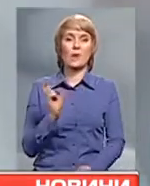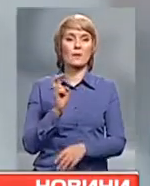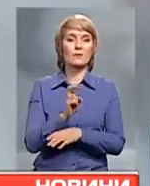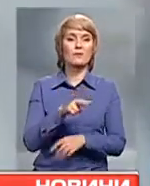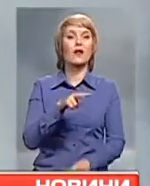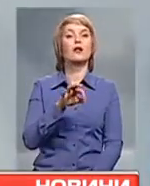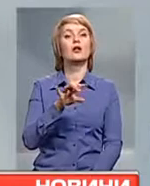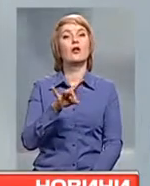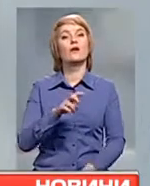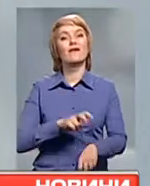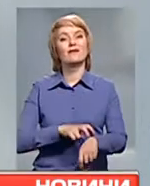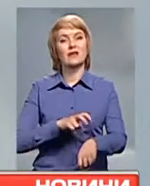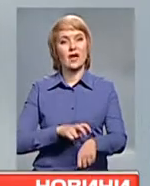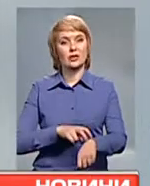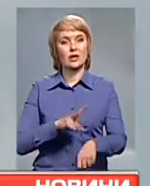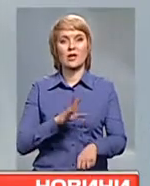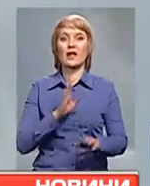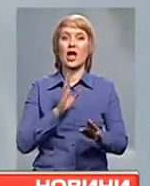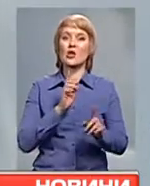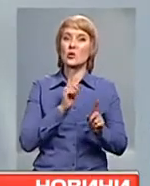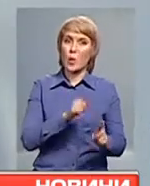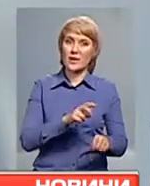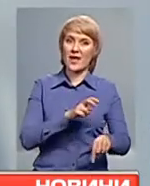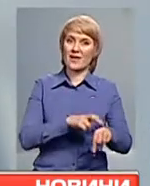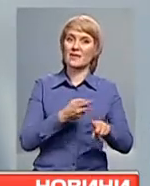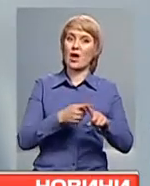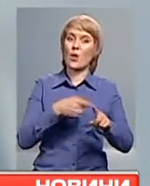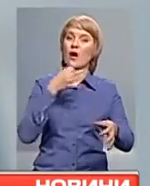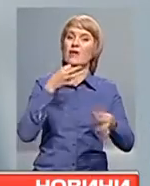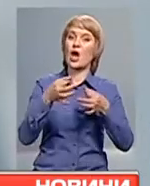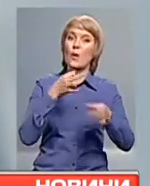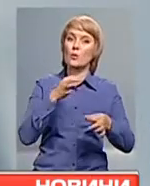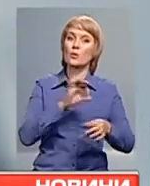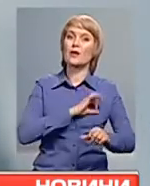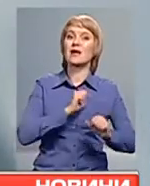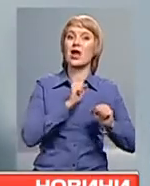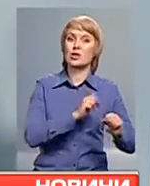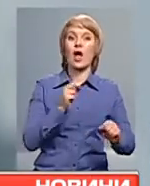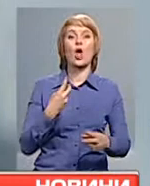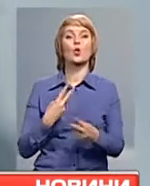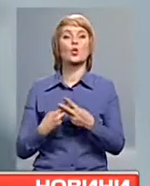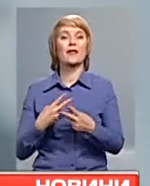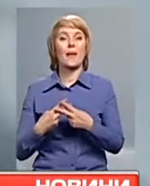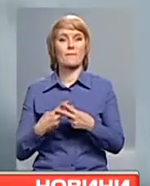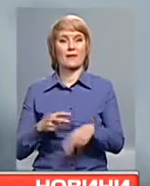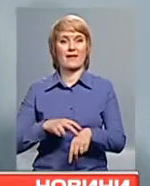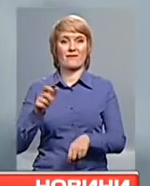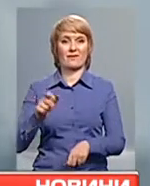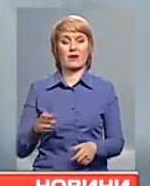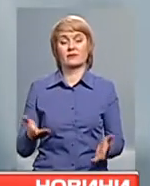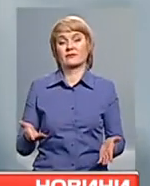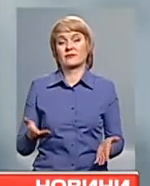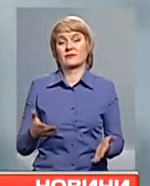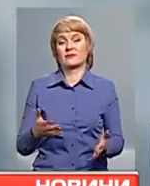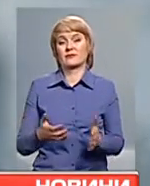не тот врач, который рекомендует защиту, частный врач, частной практики, а тюремный врач. Ну, возможно, у